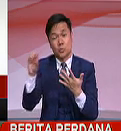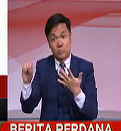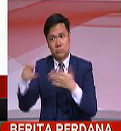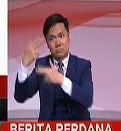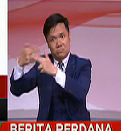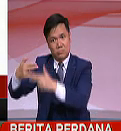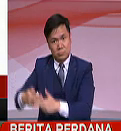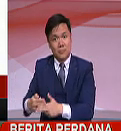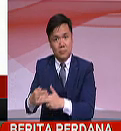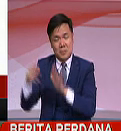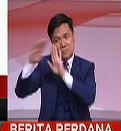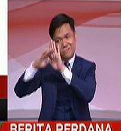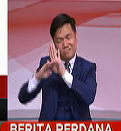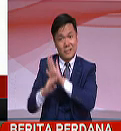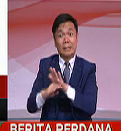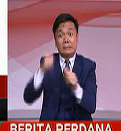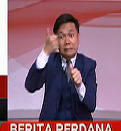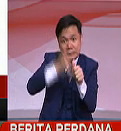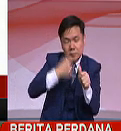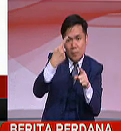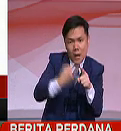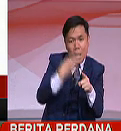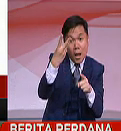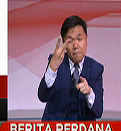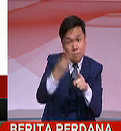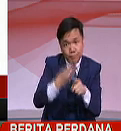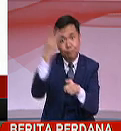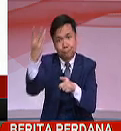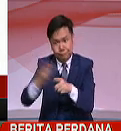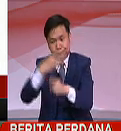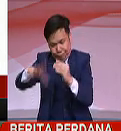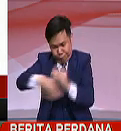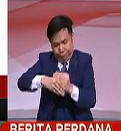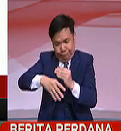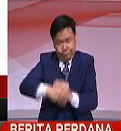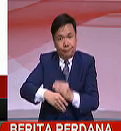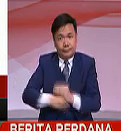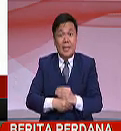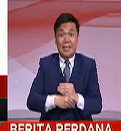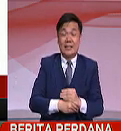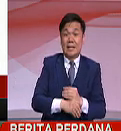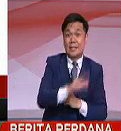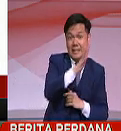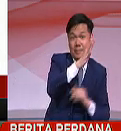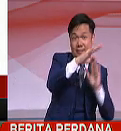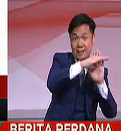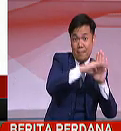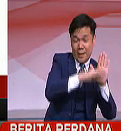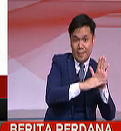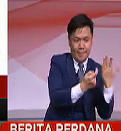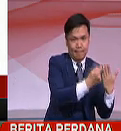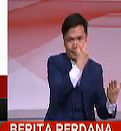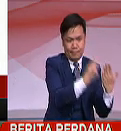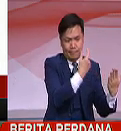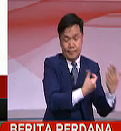Senarai dikendaki itu dikemaskini setiap 6 bulan. Terdapat 5 nama dikeluarkan daripada senarai sebelum ini kerana